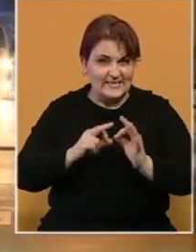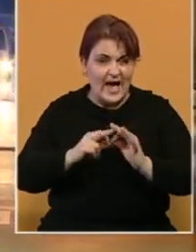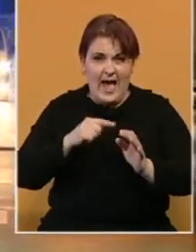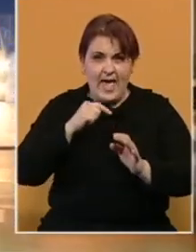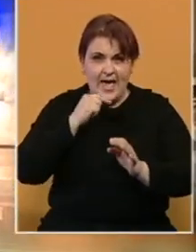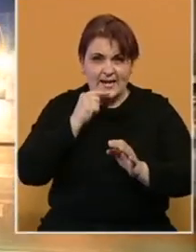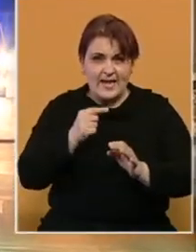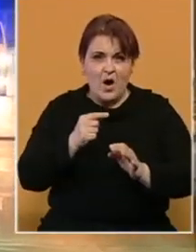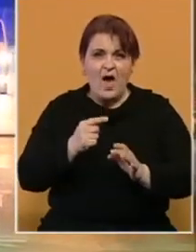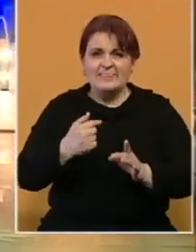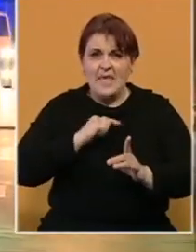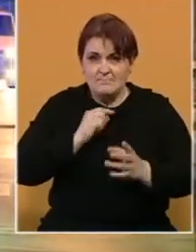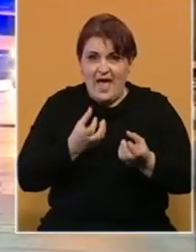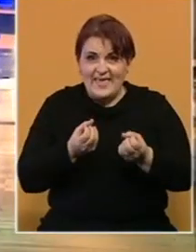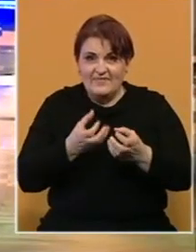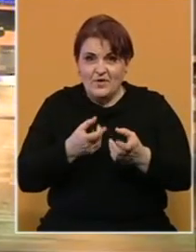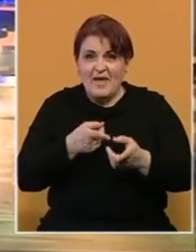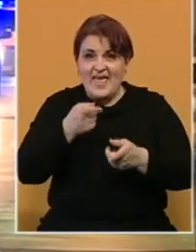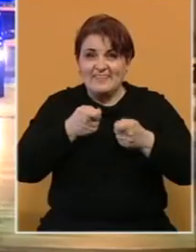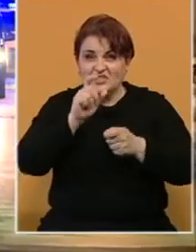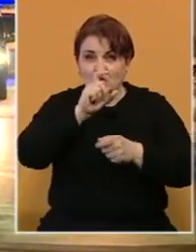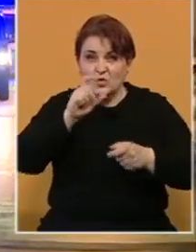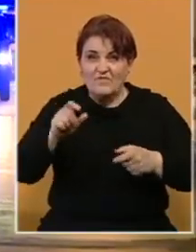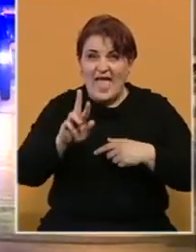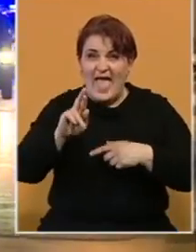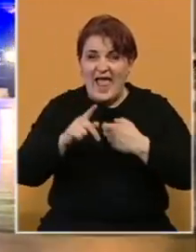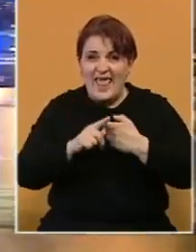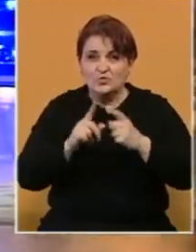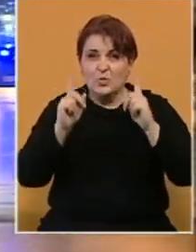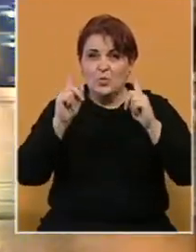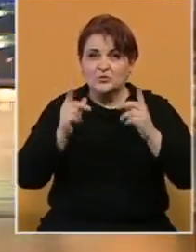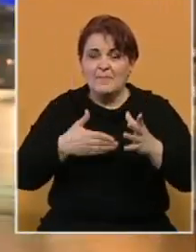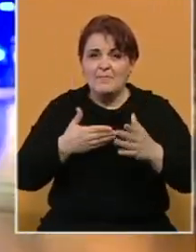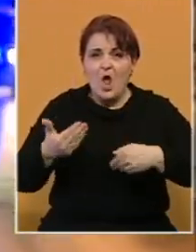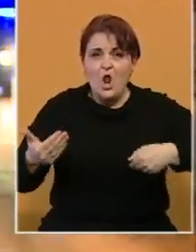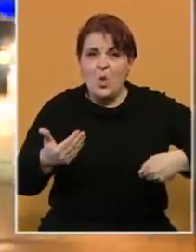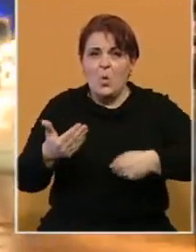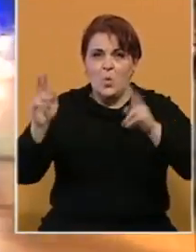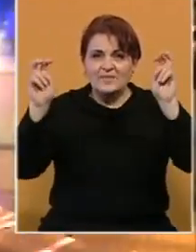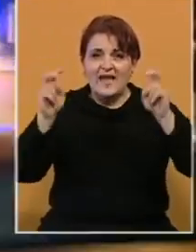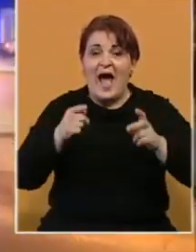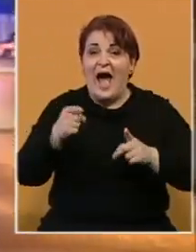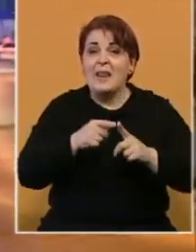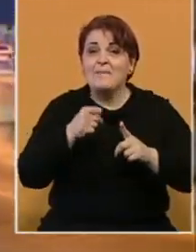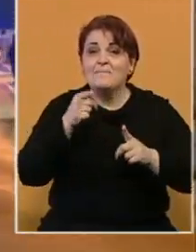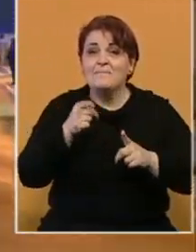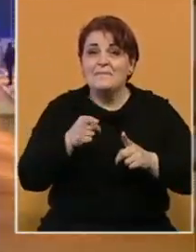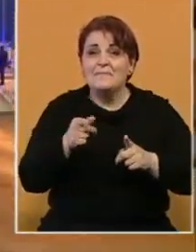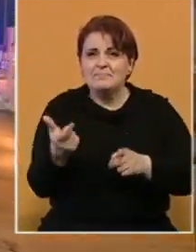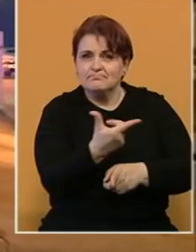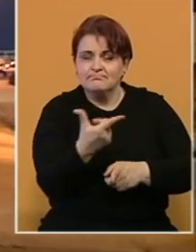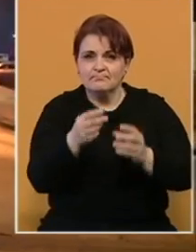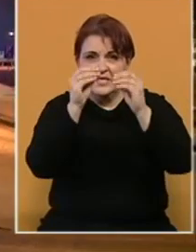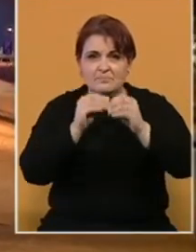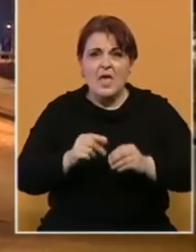Tomić istakao je da ima informacije da će tužilaštvo Elezu suditi u predmetu Lutka, ali da to prema